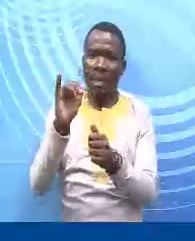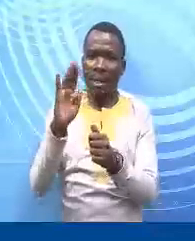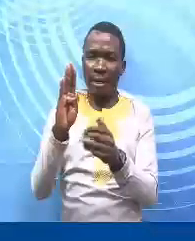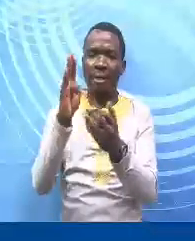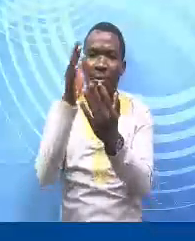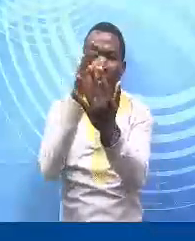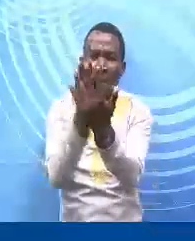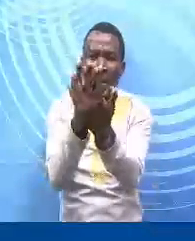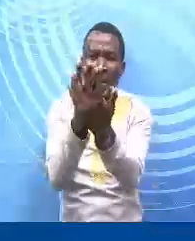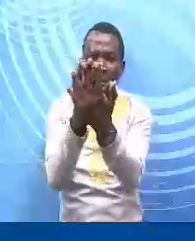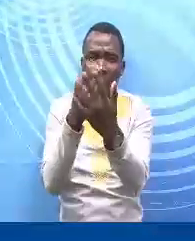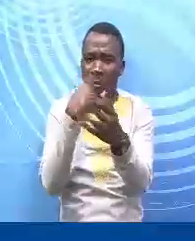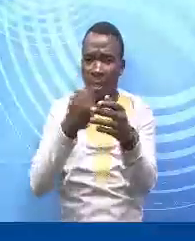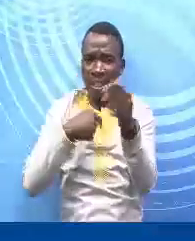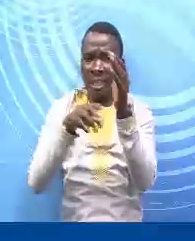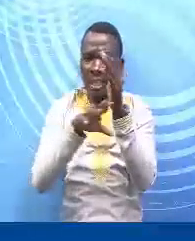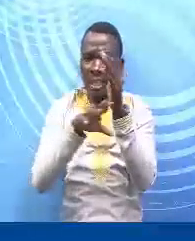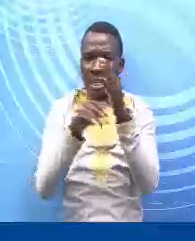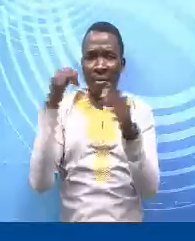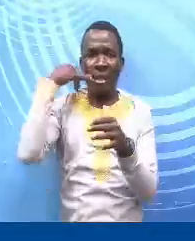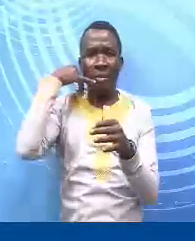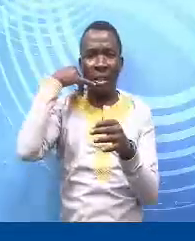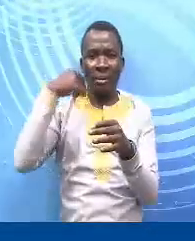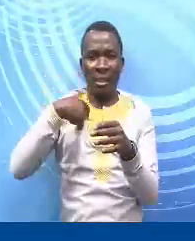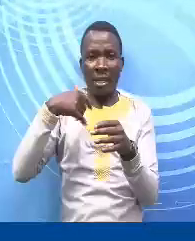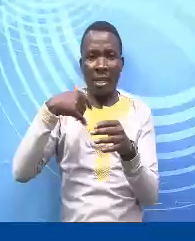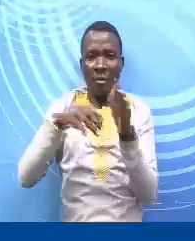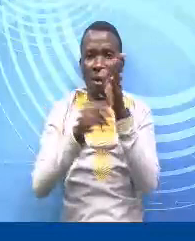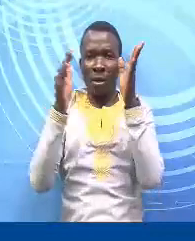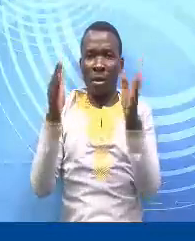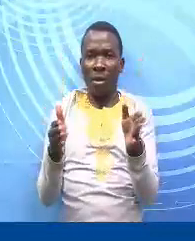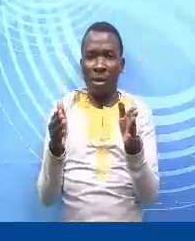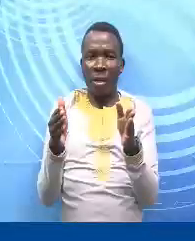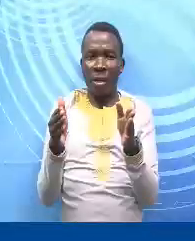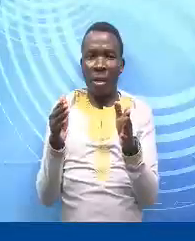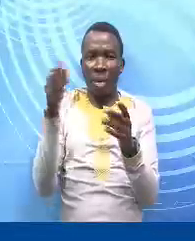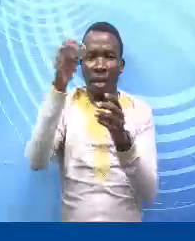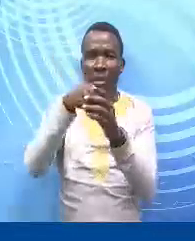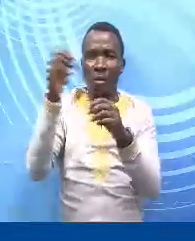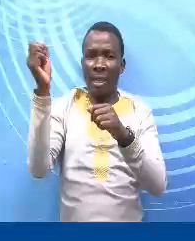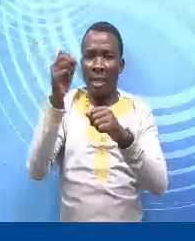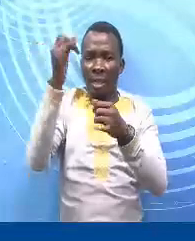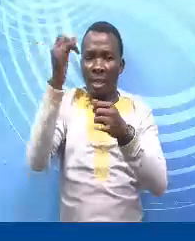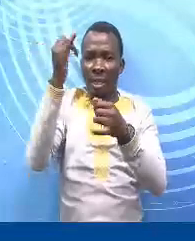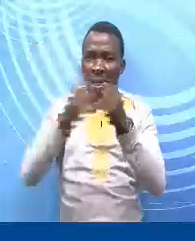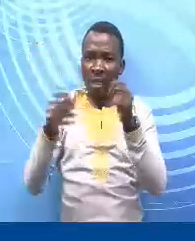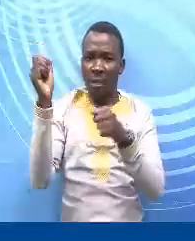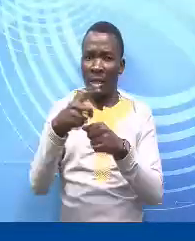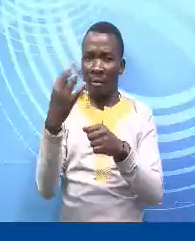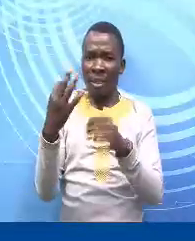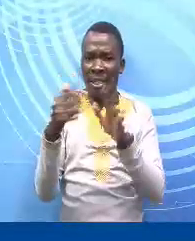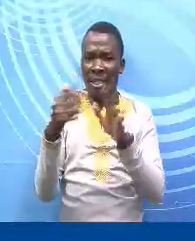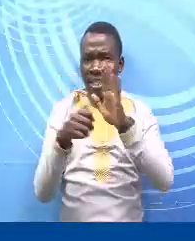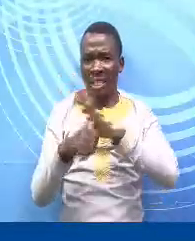niba telefone ngo ubujura bwa telefone bahita banshyiramo ubwongo ko namaze mo nk'amezi atatu yose kandi ndengana mu